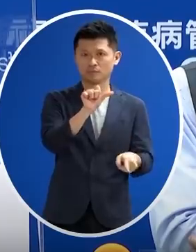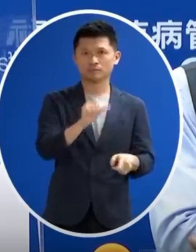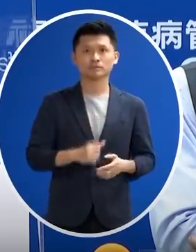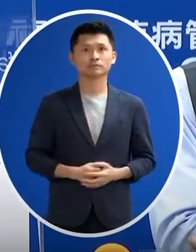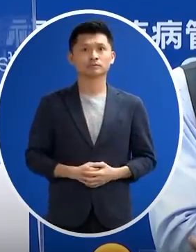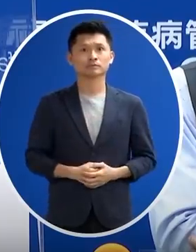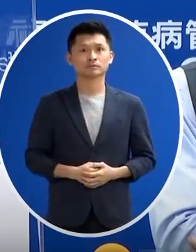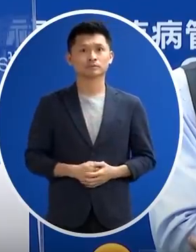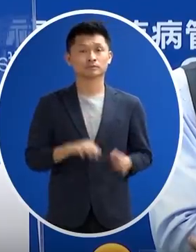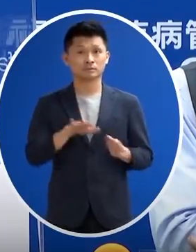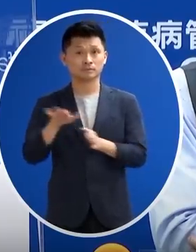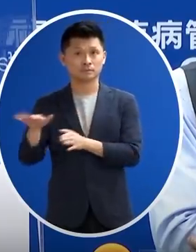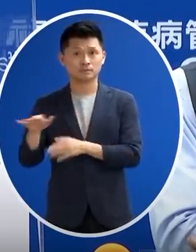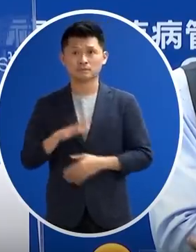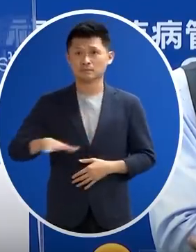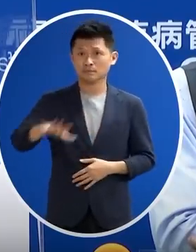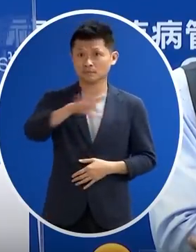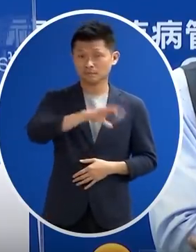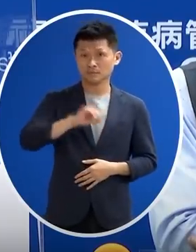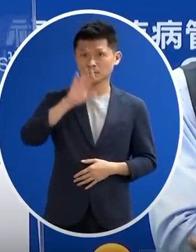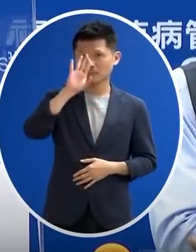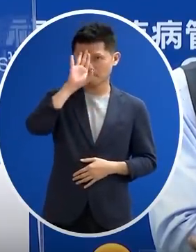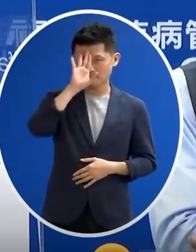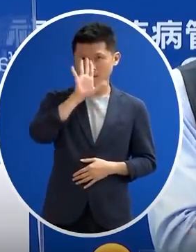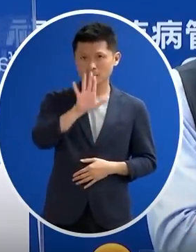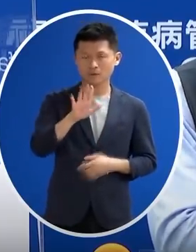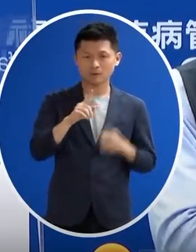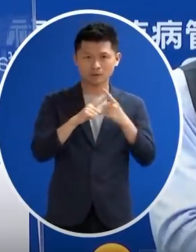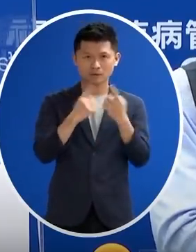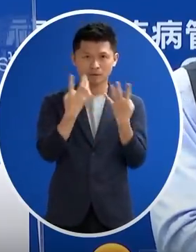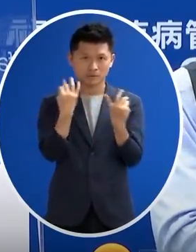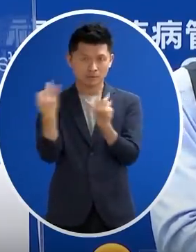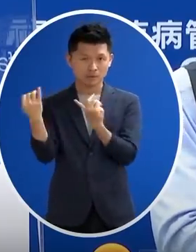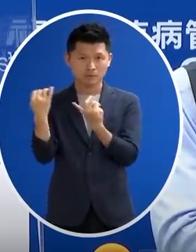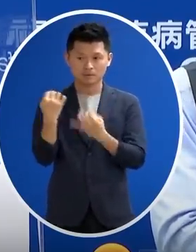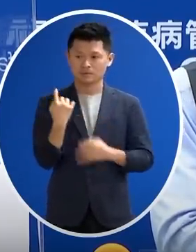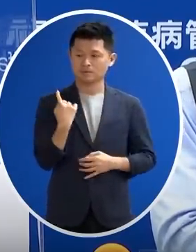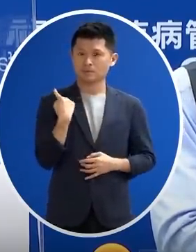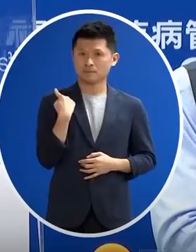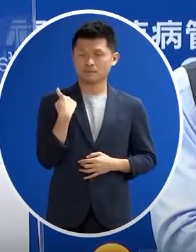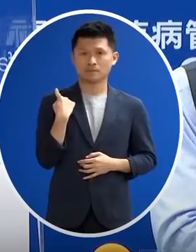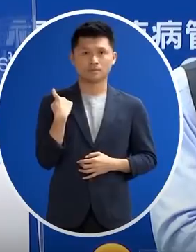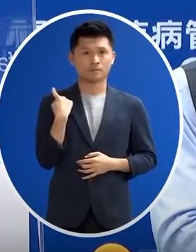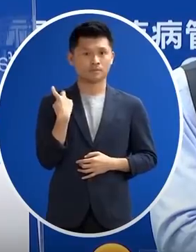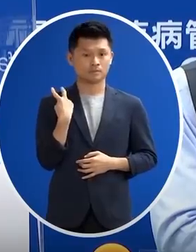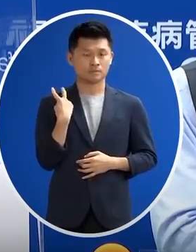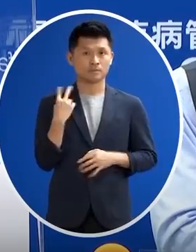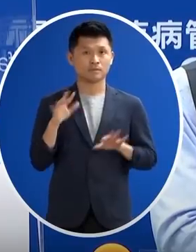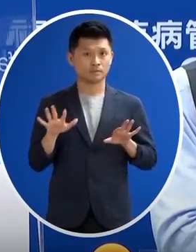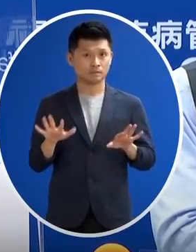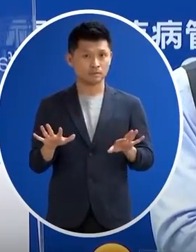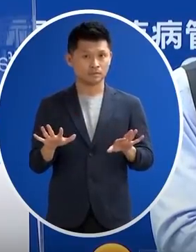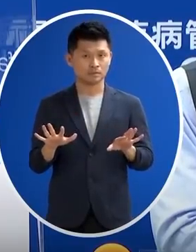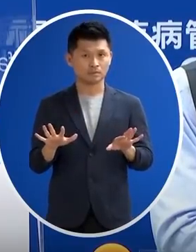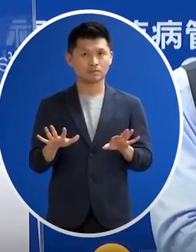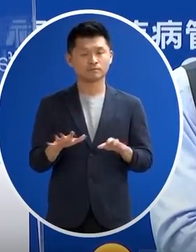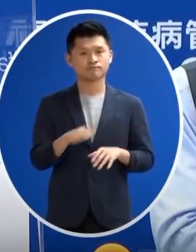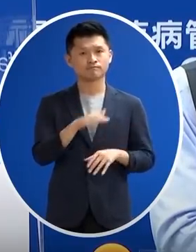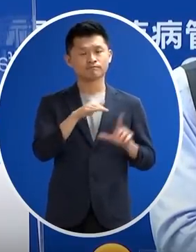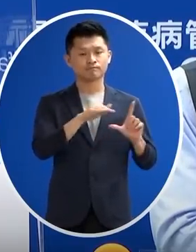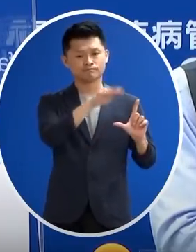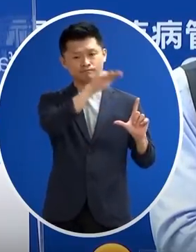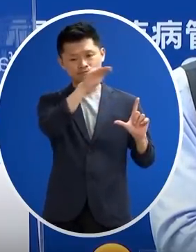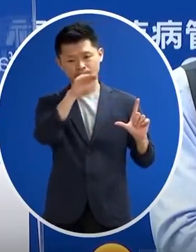15位。那整体的病例确实这几天看起来是，整个确诊的病例看起来这几天是比较平